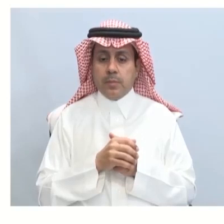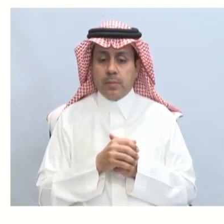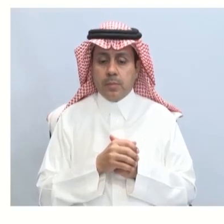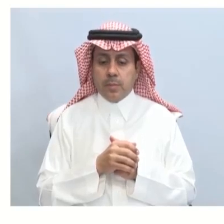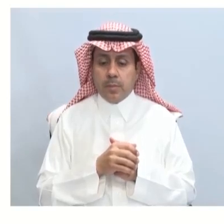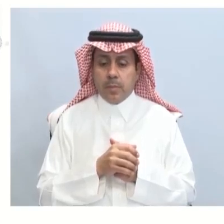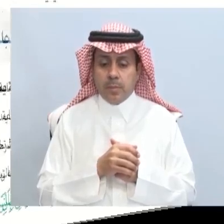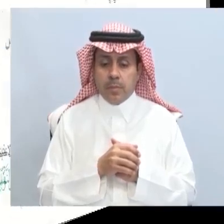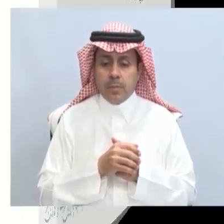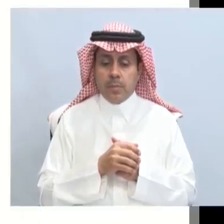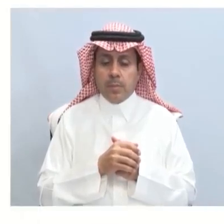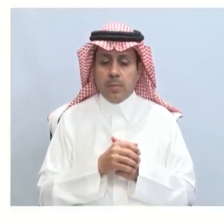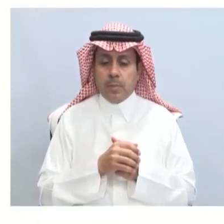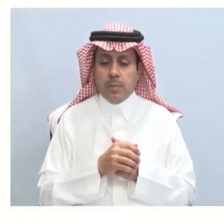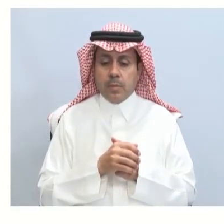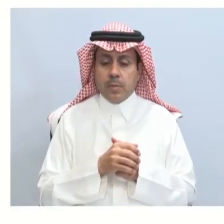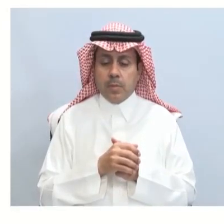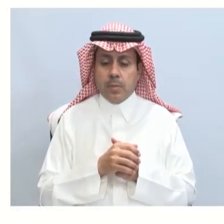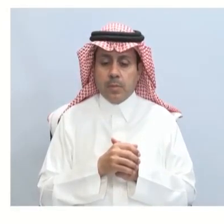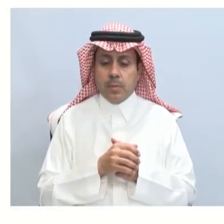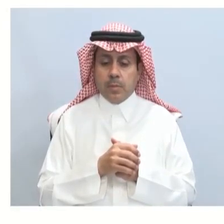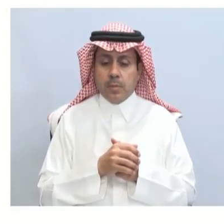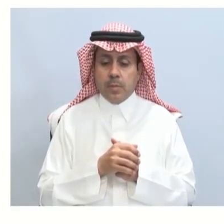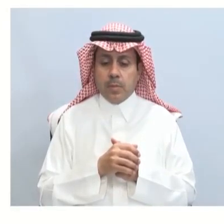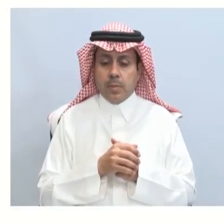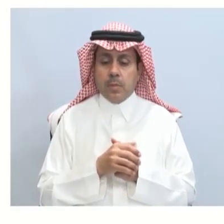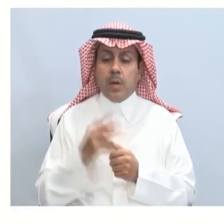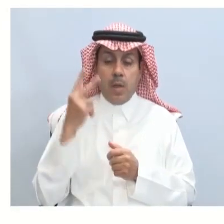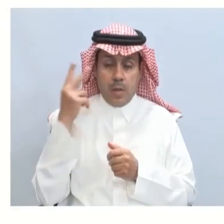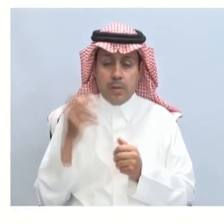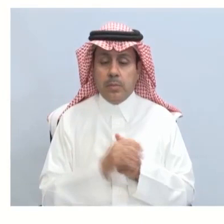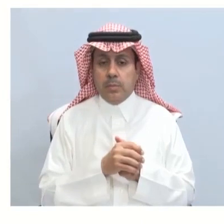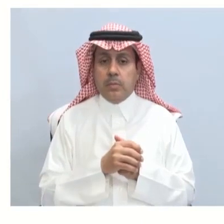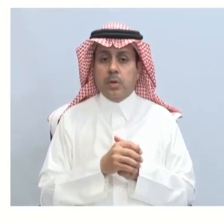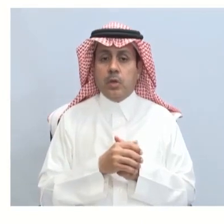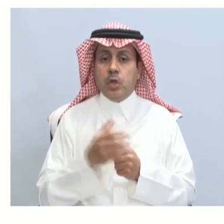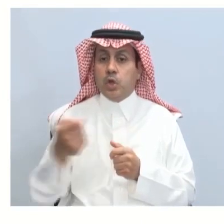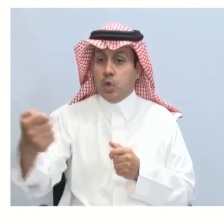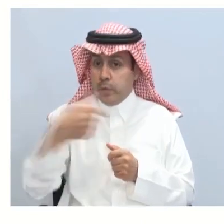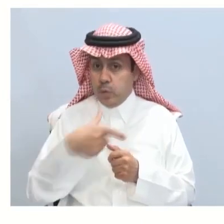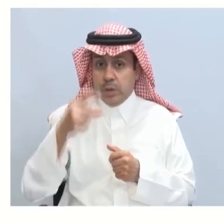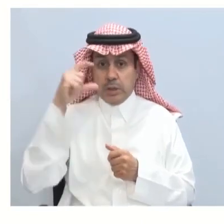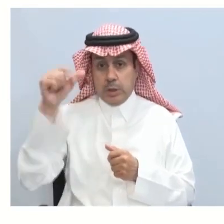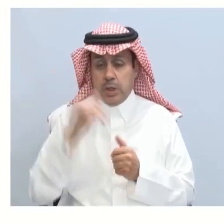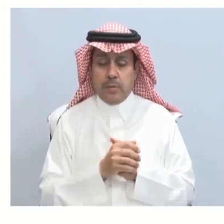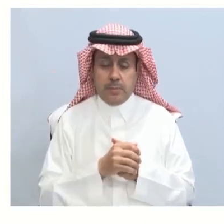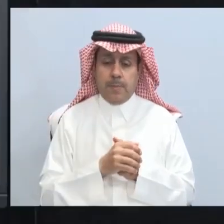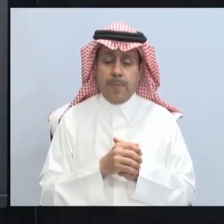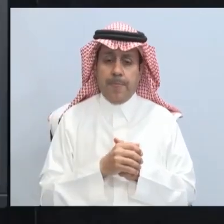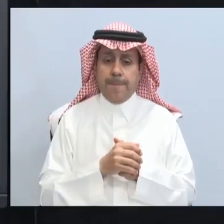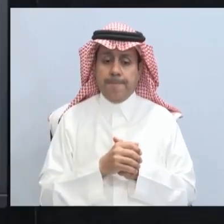اخر الايه هنا ناتي واياكم ايها الطلاب الى الثاني وهي الديه وهي كما يلي في